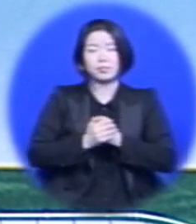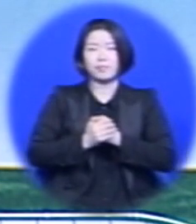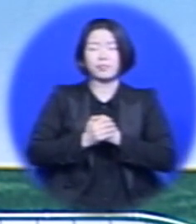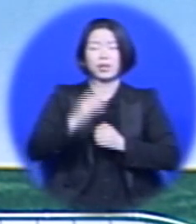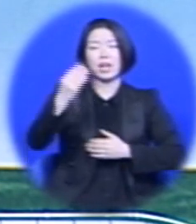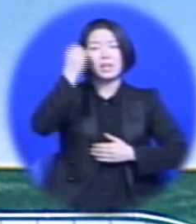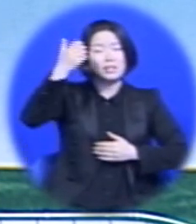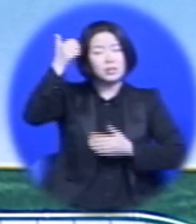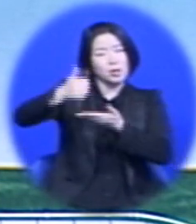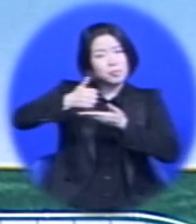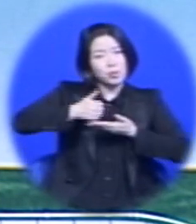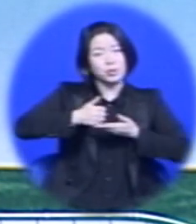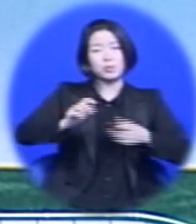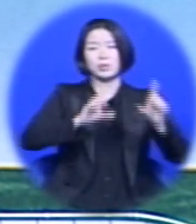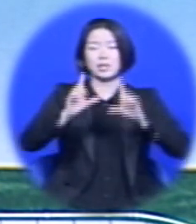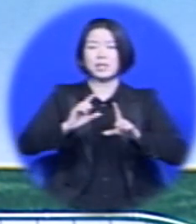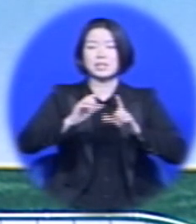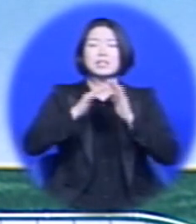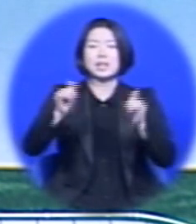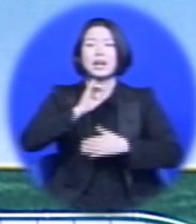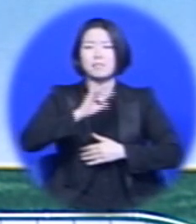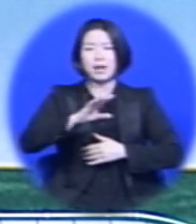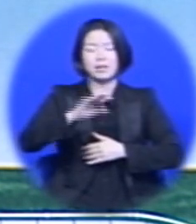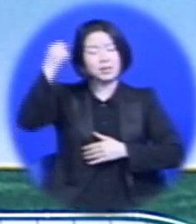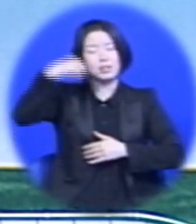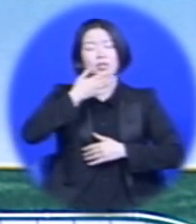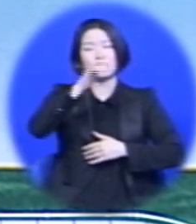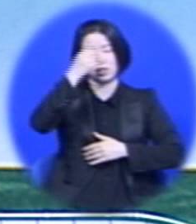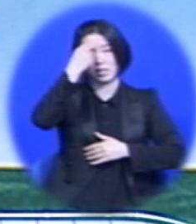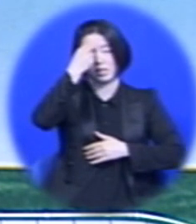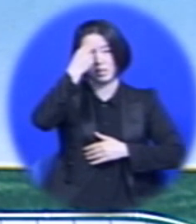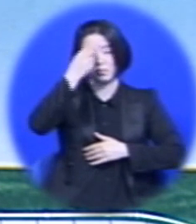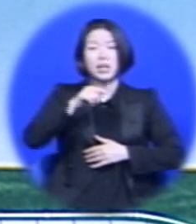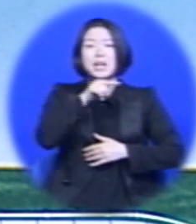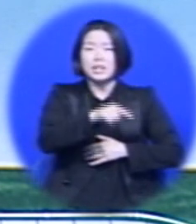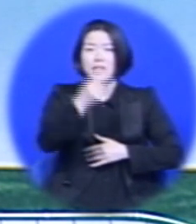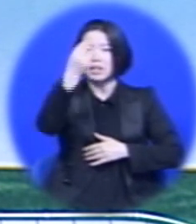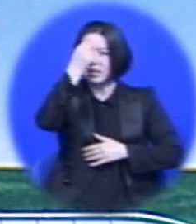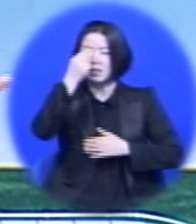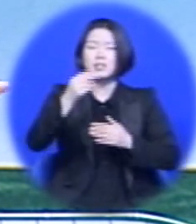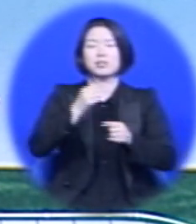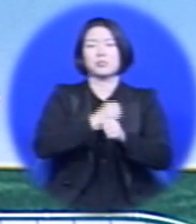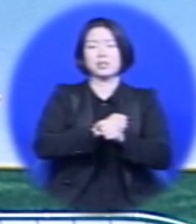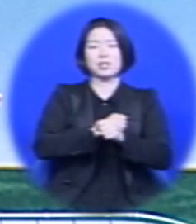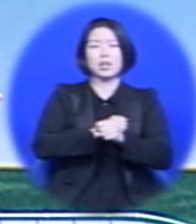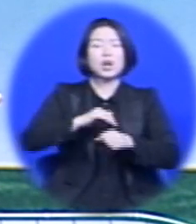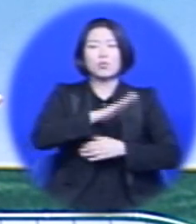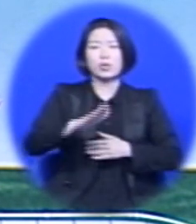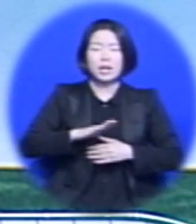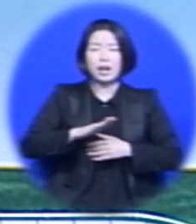성령을 모시고 사는 사람에게만 느껴지는 근심이 것입니다이 근심이 우리가 아직도 살아